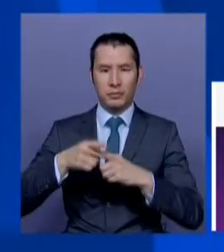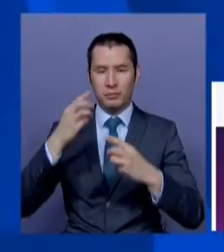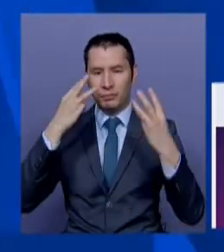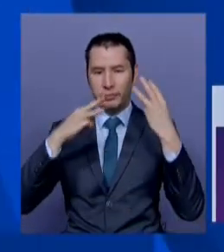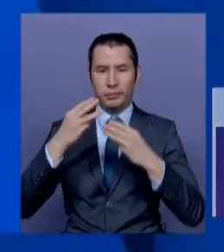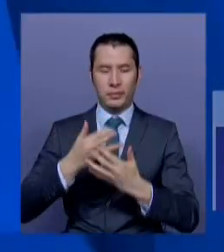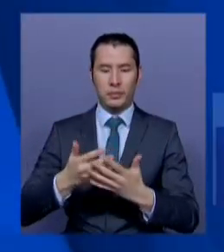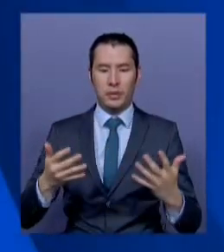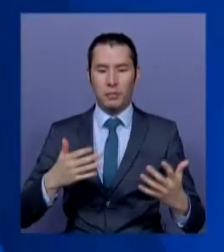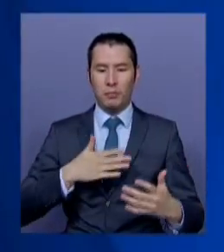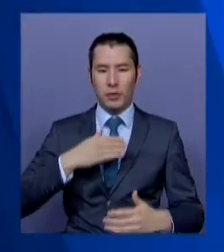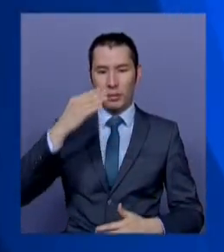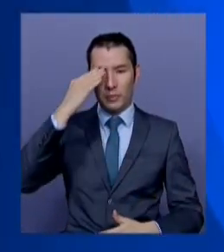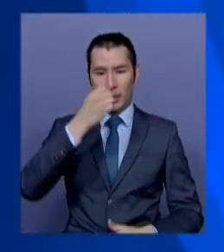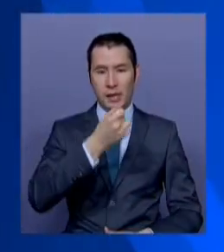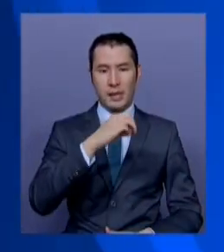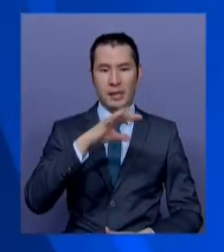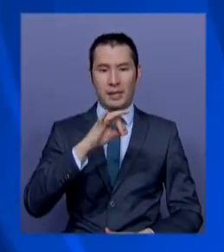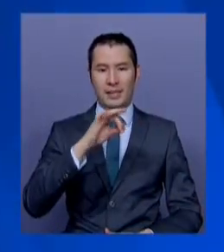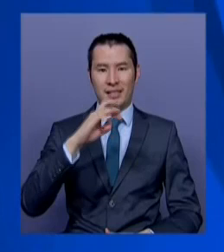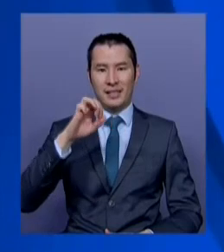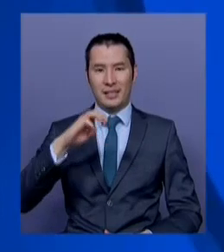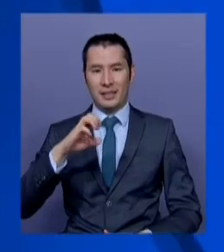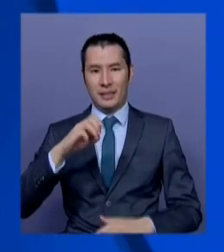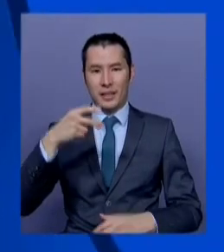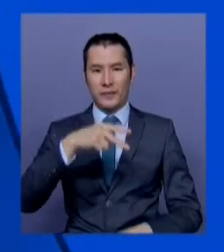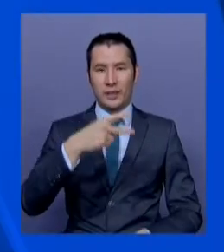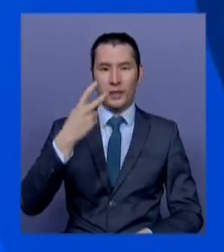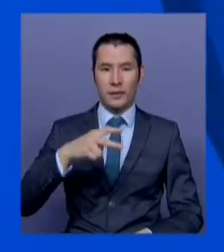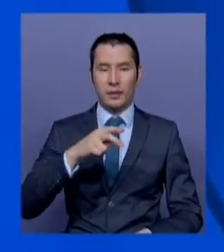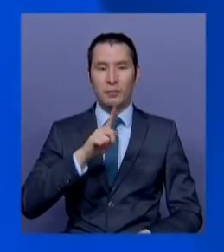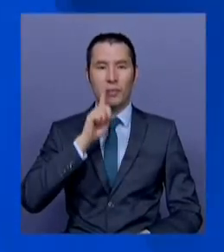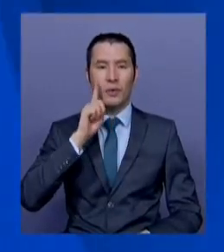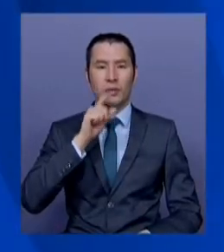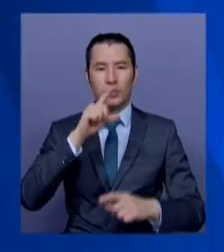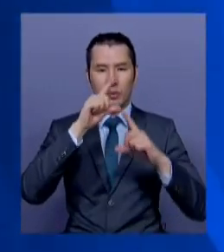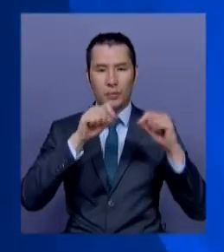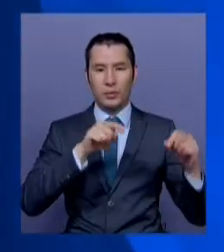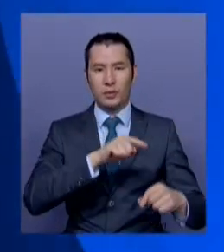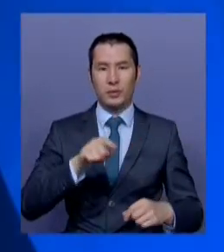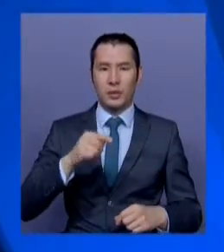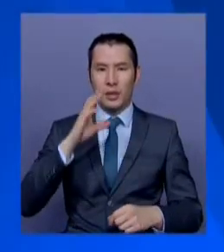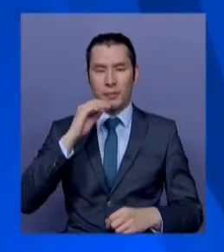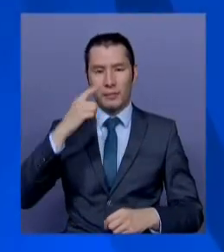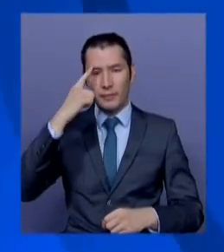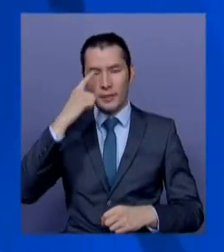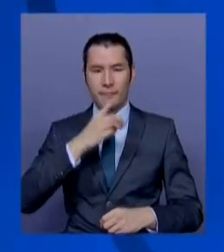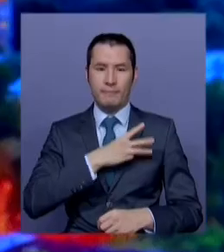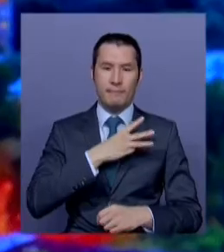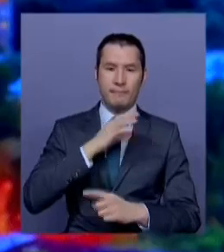біріктірді. Менің ойымша, IT Stars 2020 байқауы оқушыларға серпін беріп, кейін тағы басқа да жарыстар өтеді деп